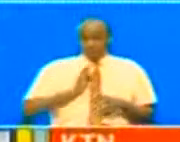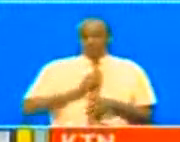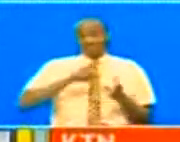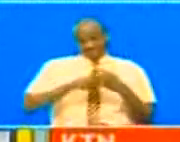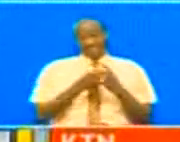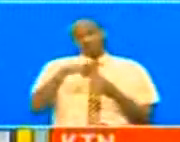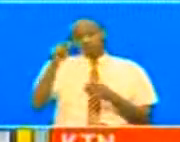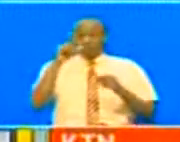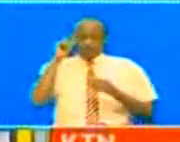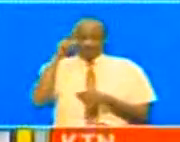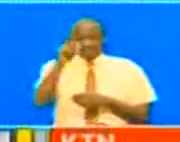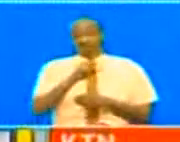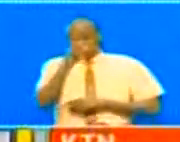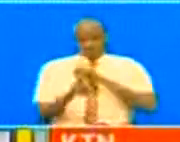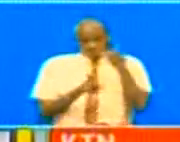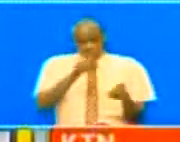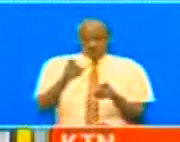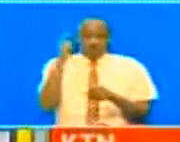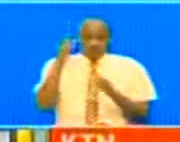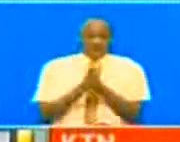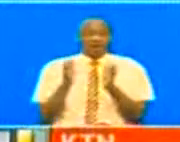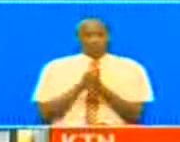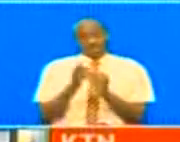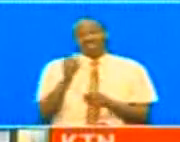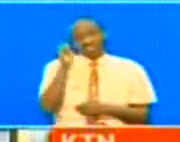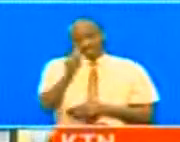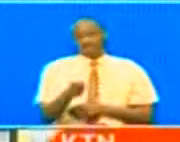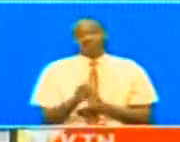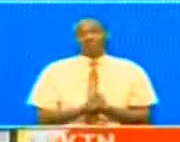mjini Mombasa na John Juma anaripoti kamili.